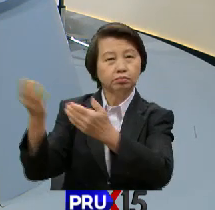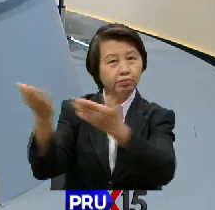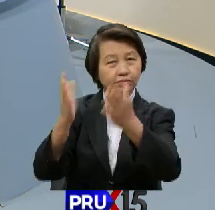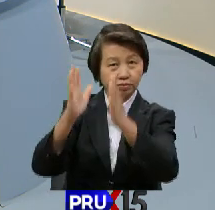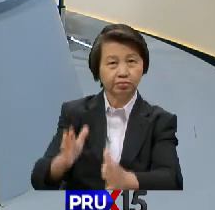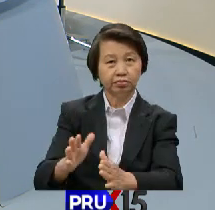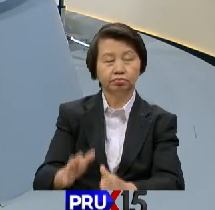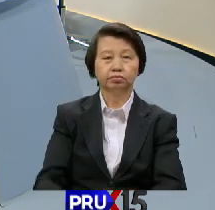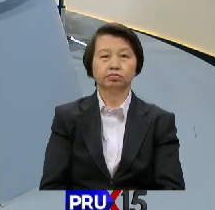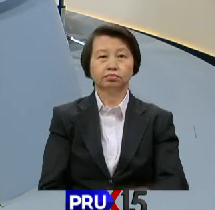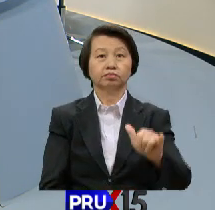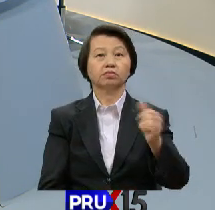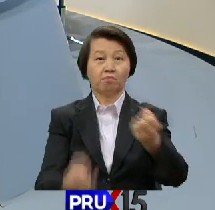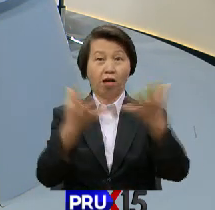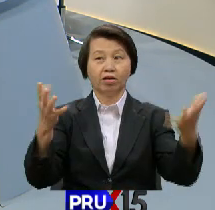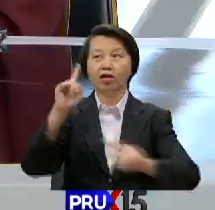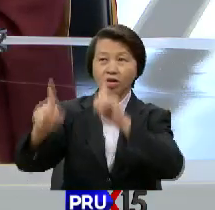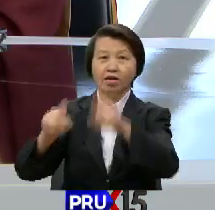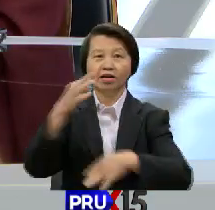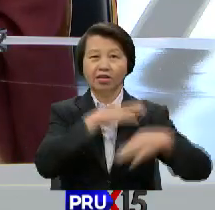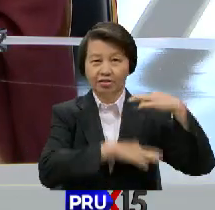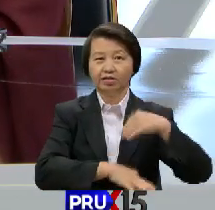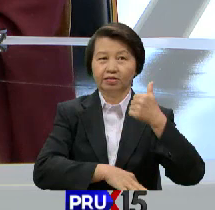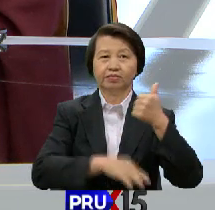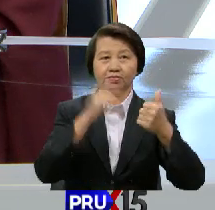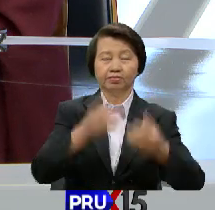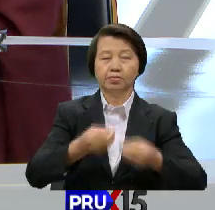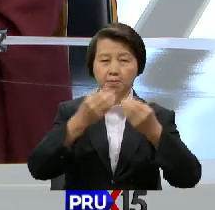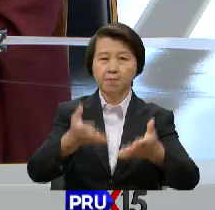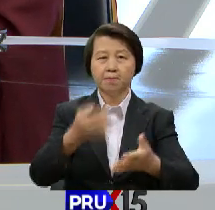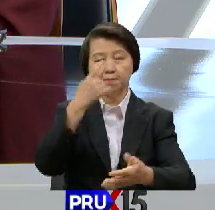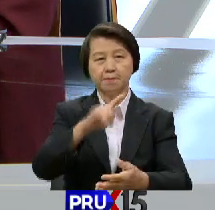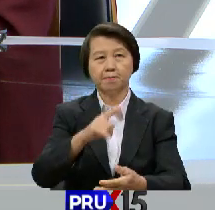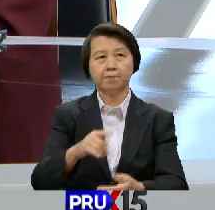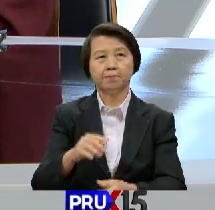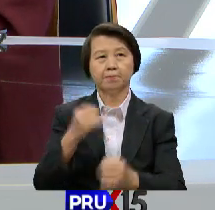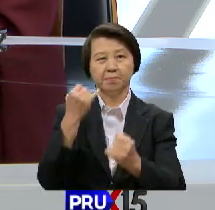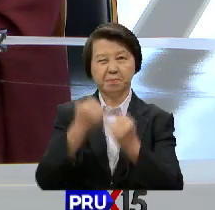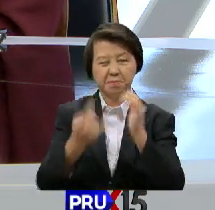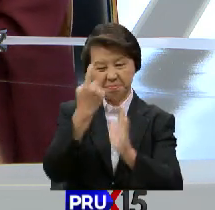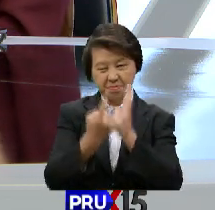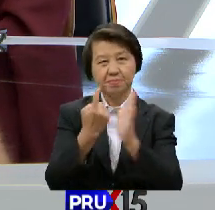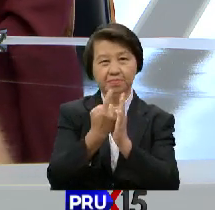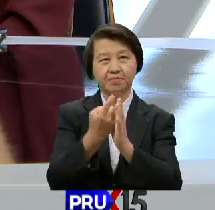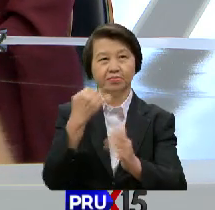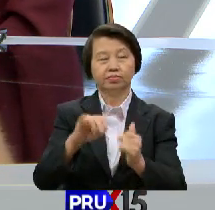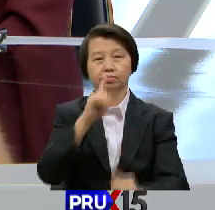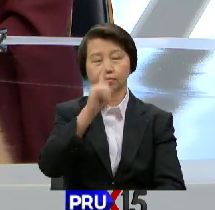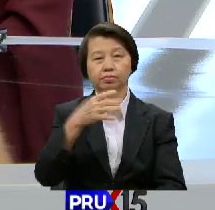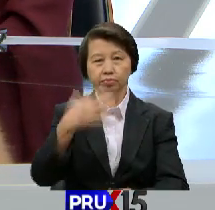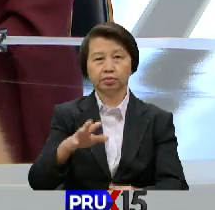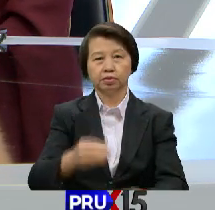lebih banyak lagi banyak lagi manfaat kita berikan sepenuhnya untuk jam yang terakhir ini Jadi yang tadi yang